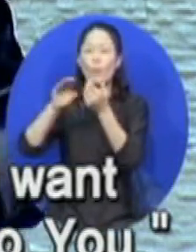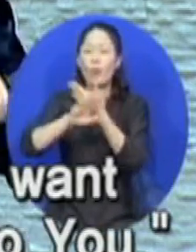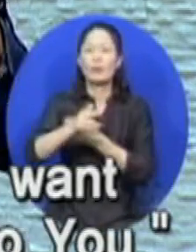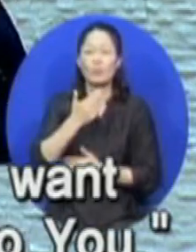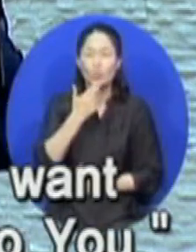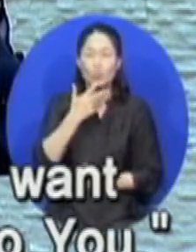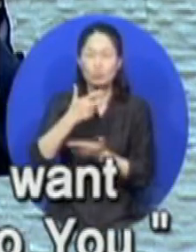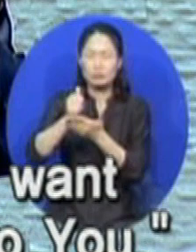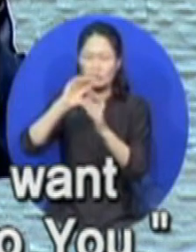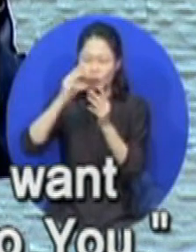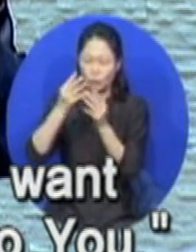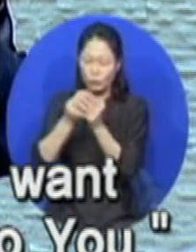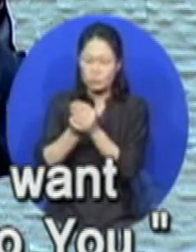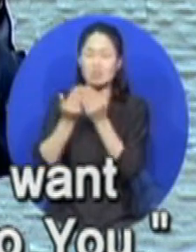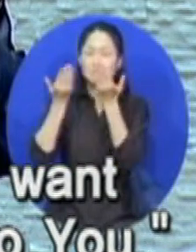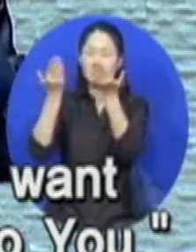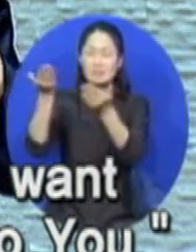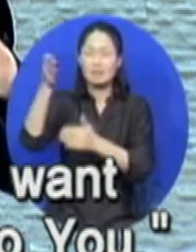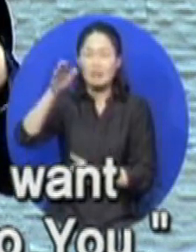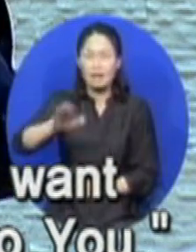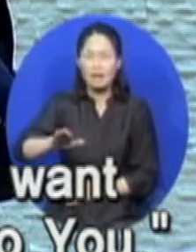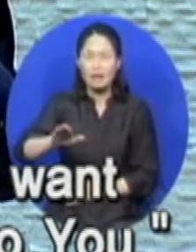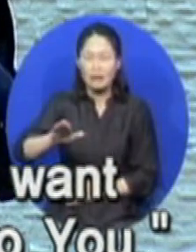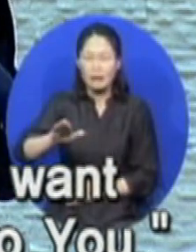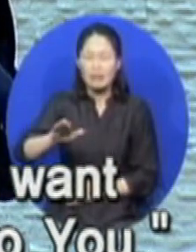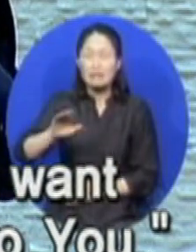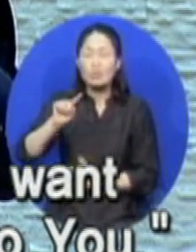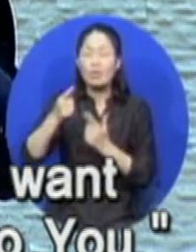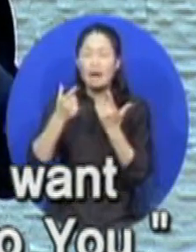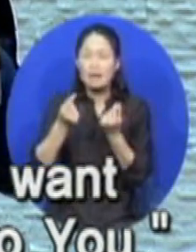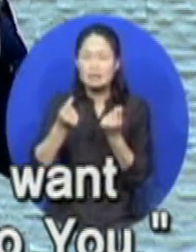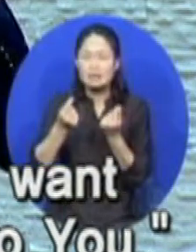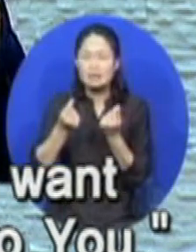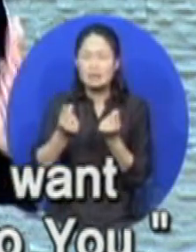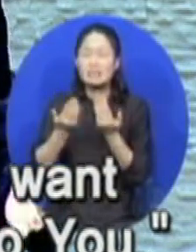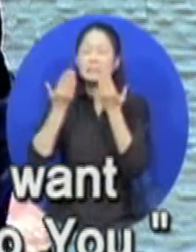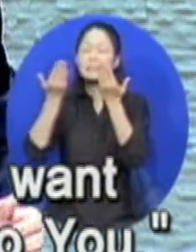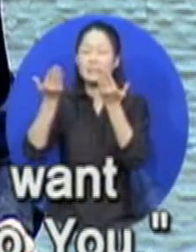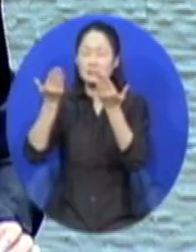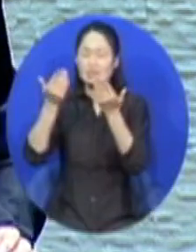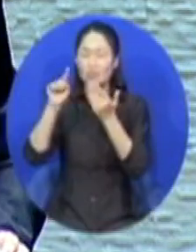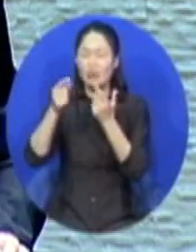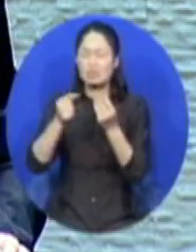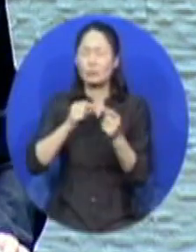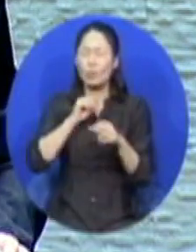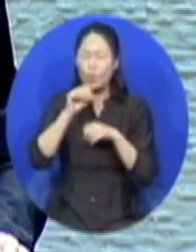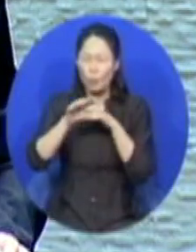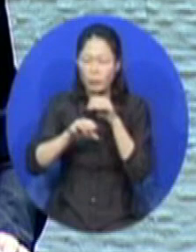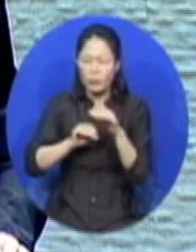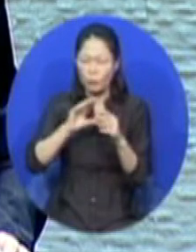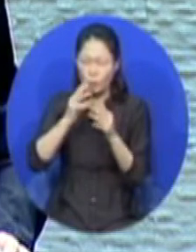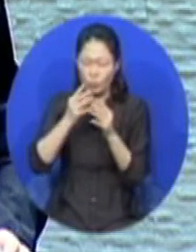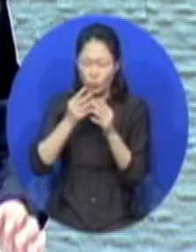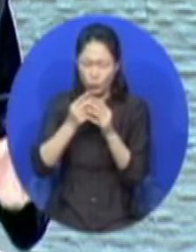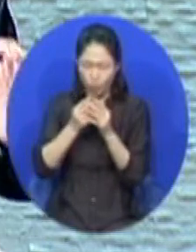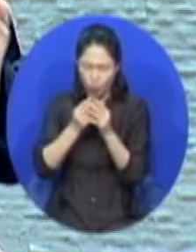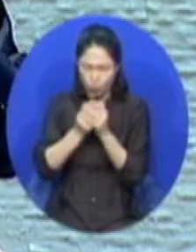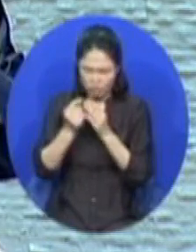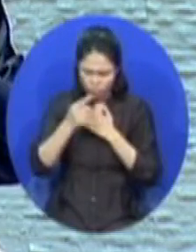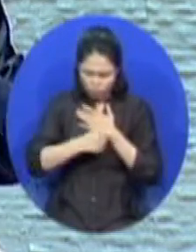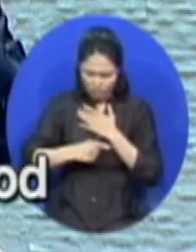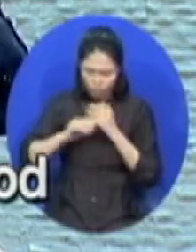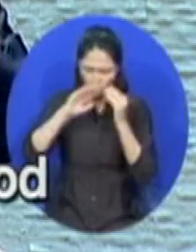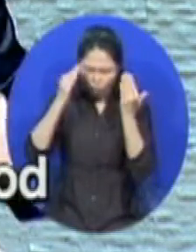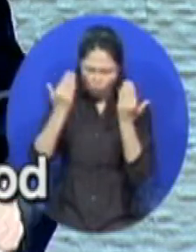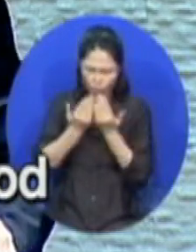그리고 주님께 자들입니다 그런 고백을 온 몸이 다 b2 성에 대한 그 자리에서 죽은 아내